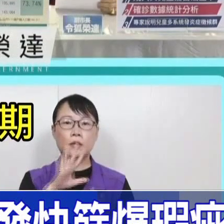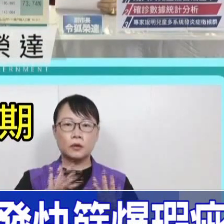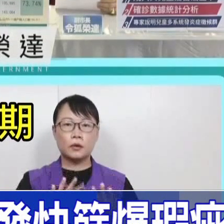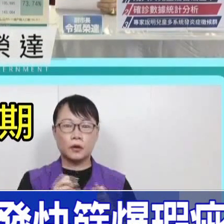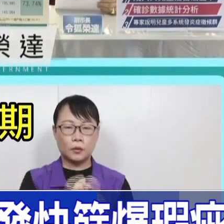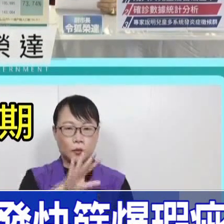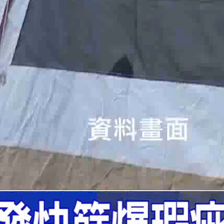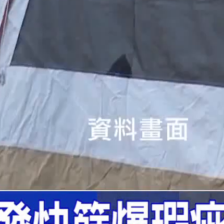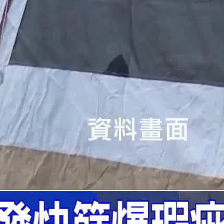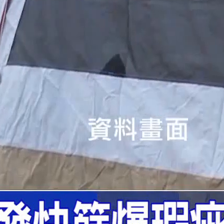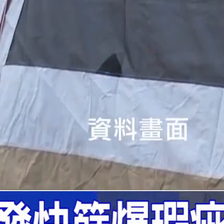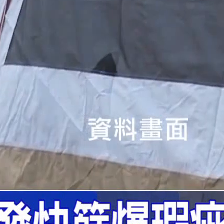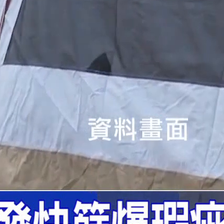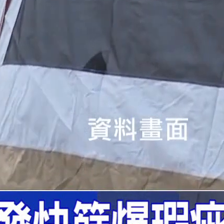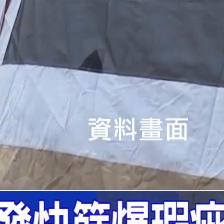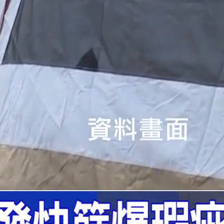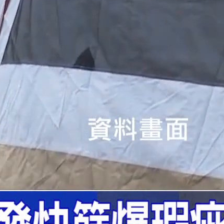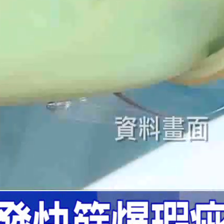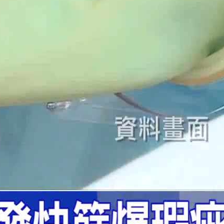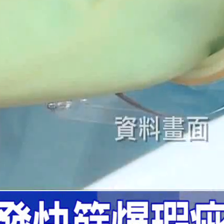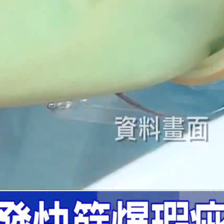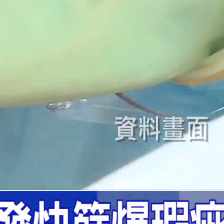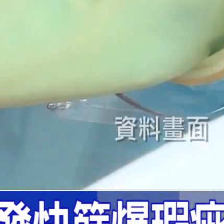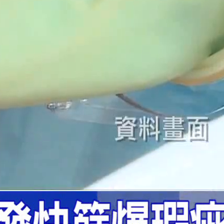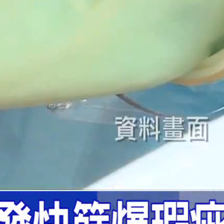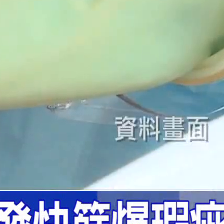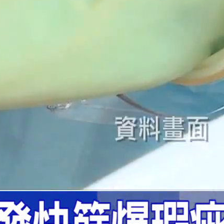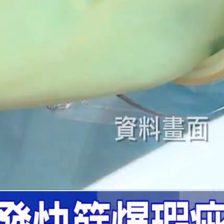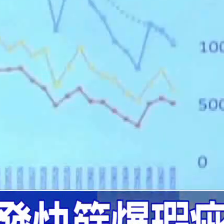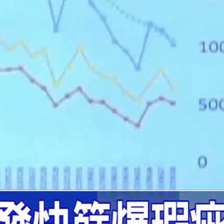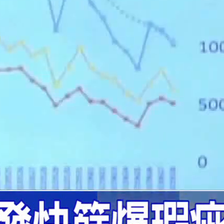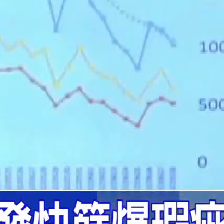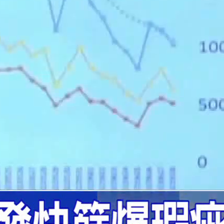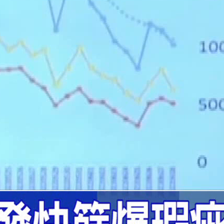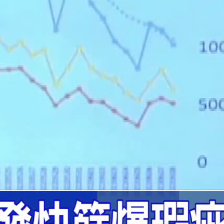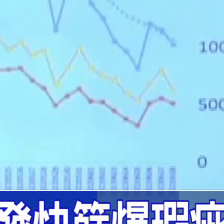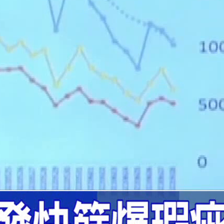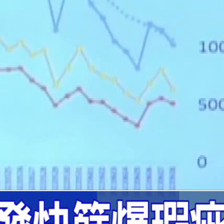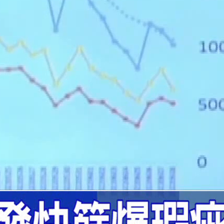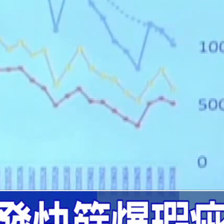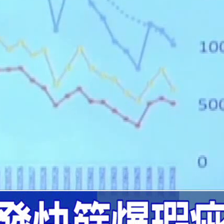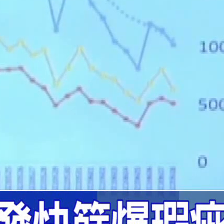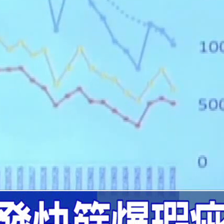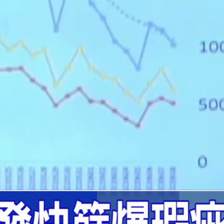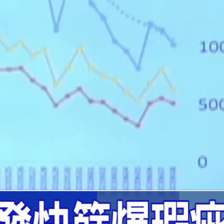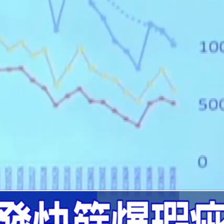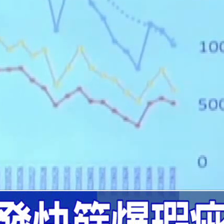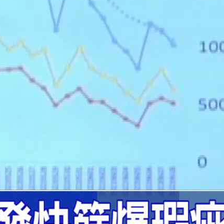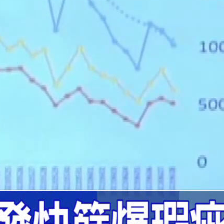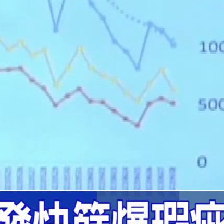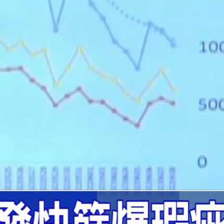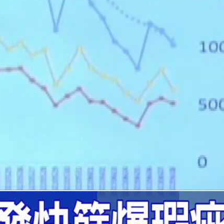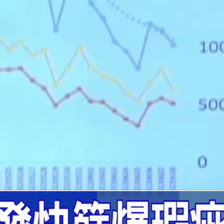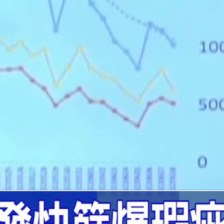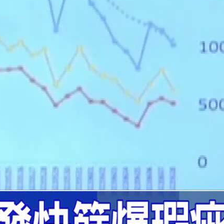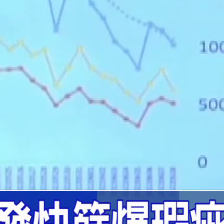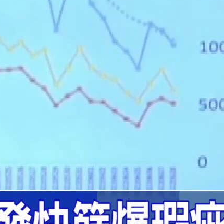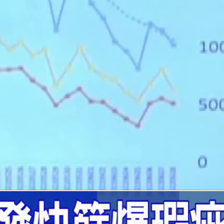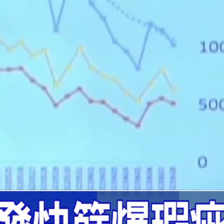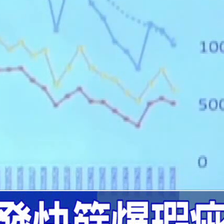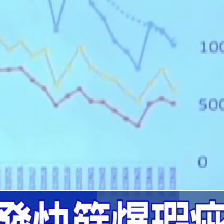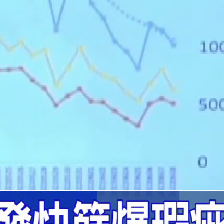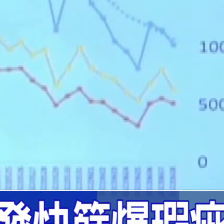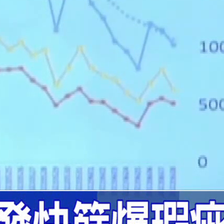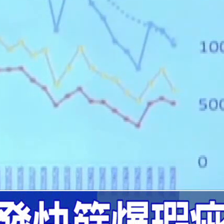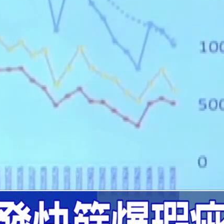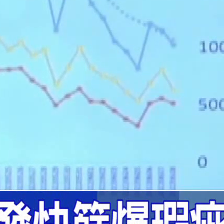情的高原期。 台中市确诊人数来到10032人，登上全国第一。根据确诊数流行曲线图来看，下周13号